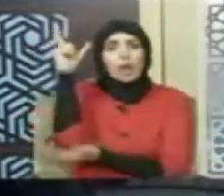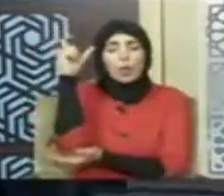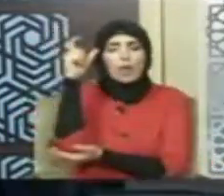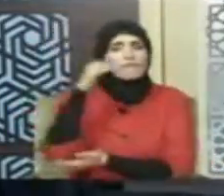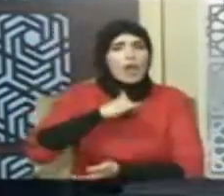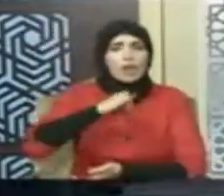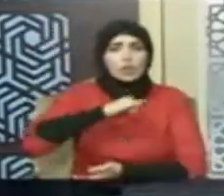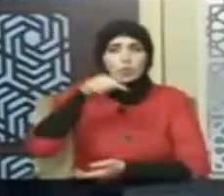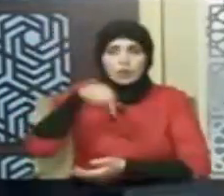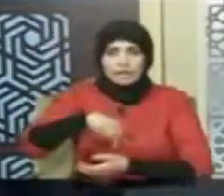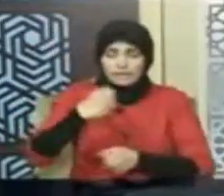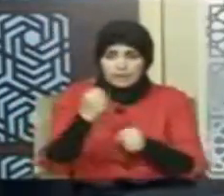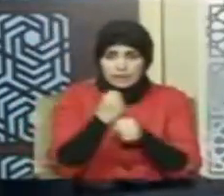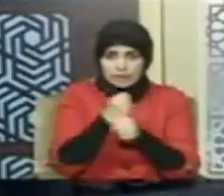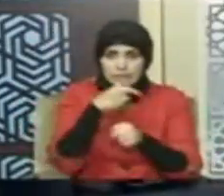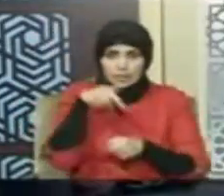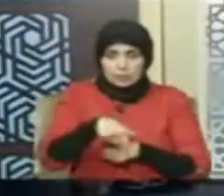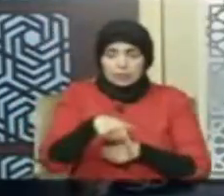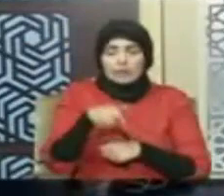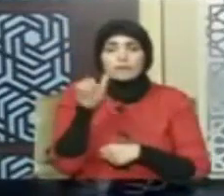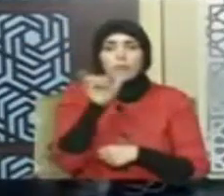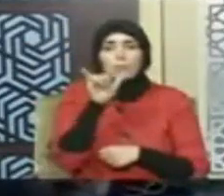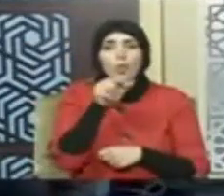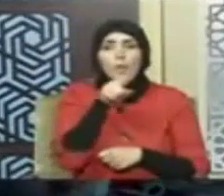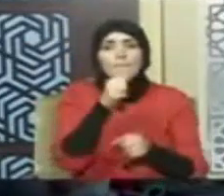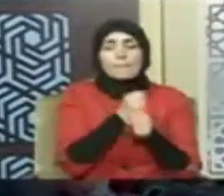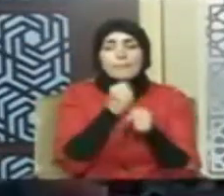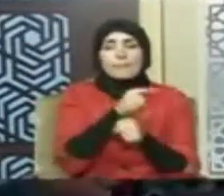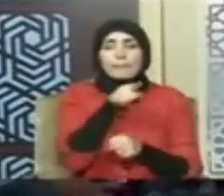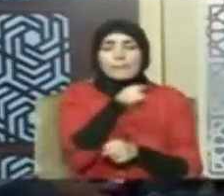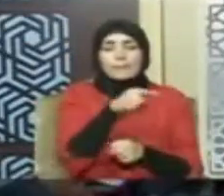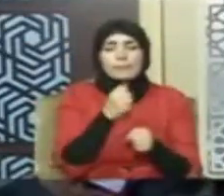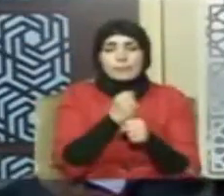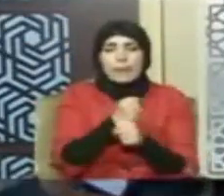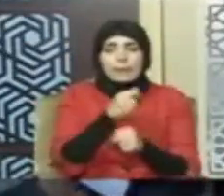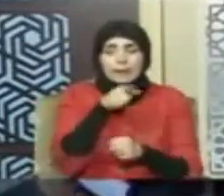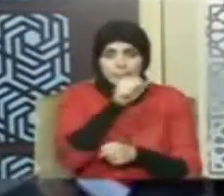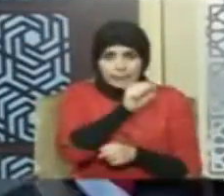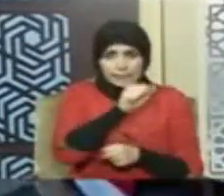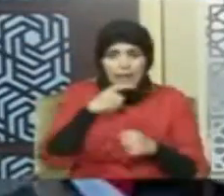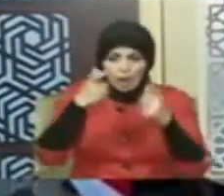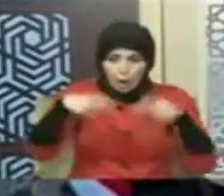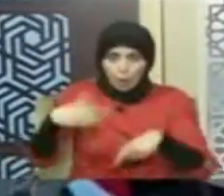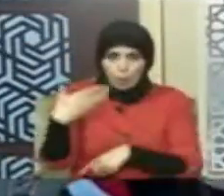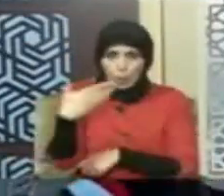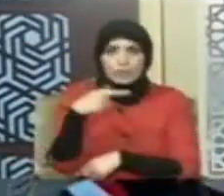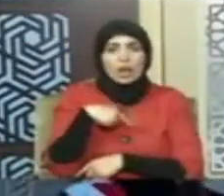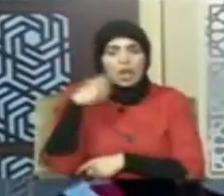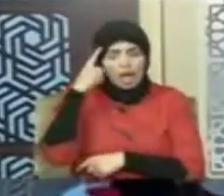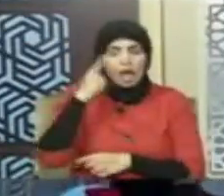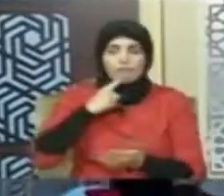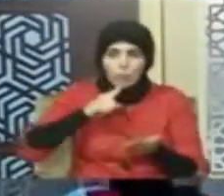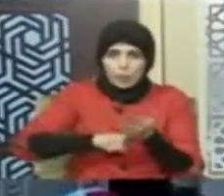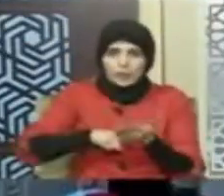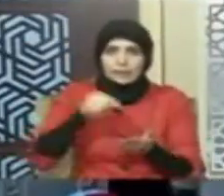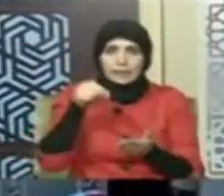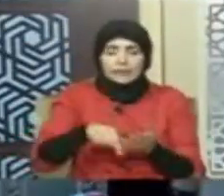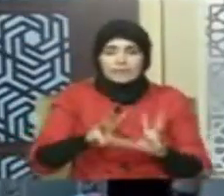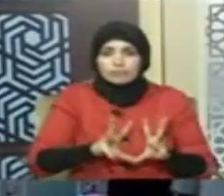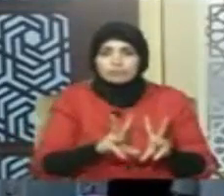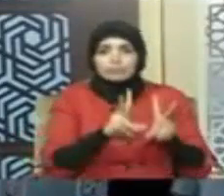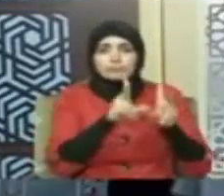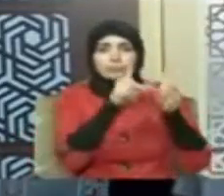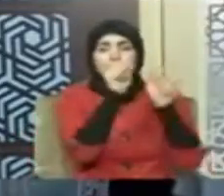في دورها في إطار مهمتها الوطنية أن تقوم بواجبها في عمارة